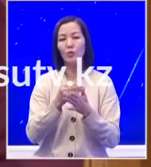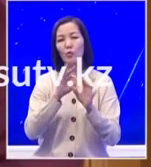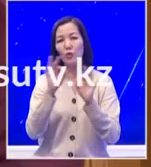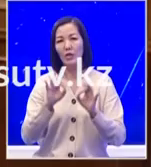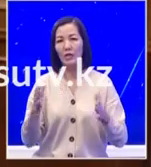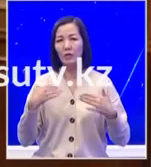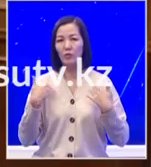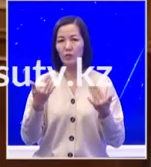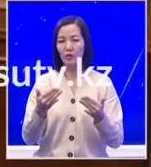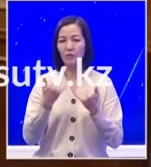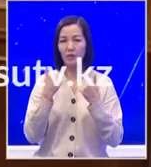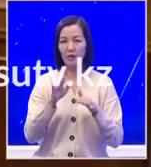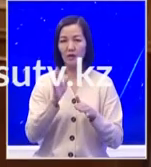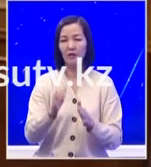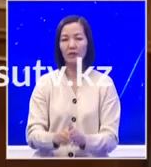көрсетіп